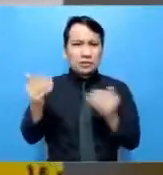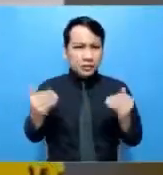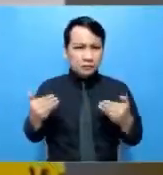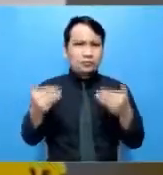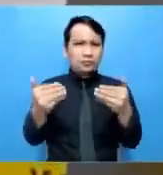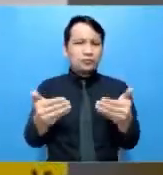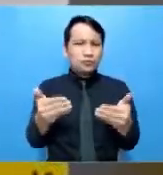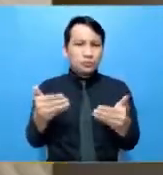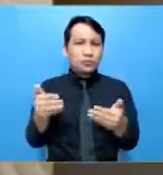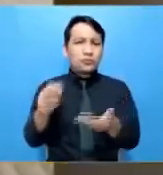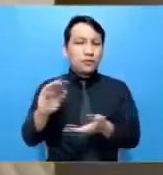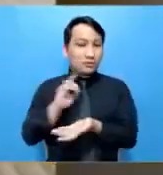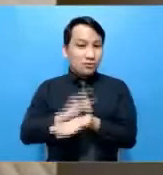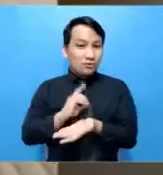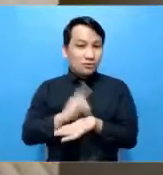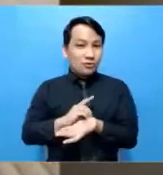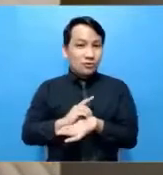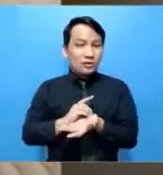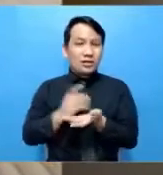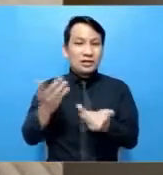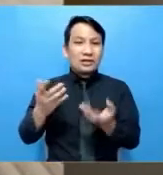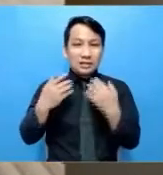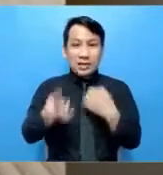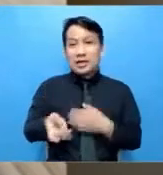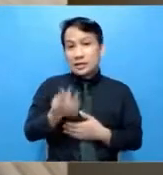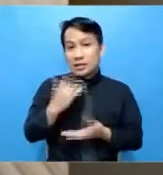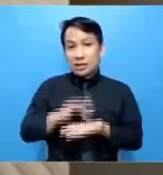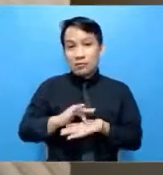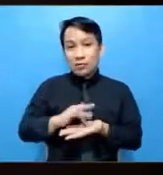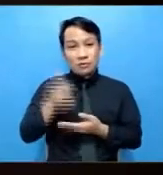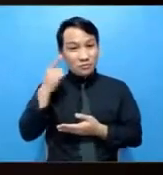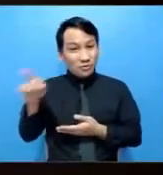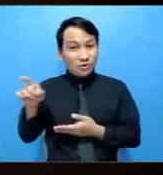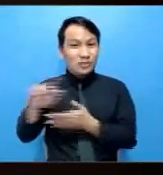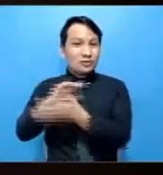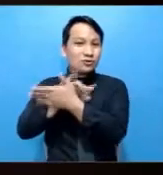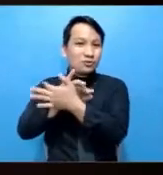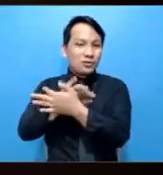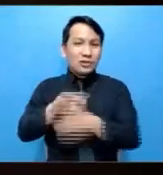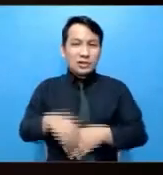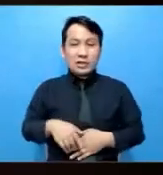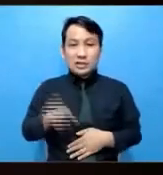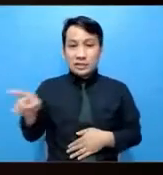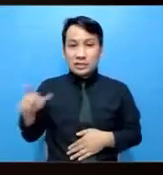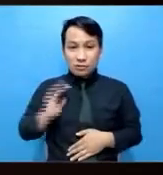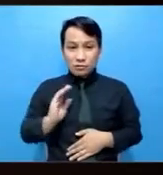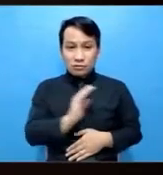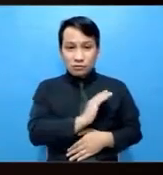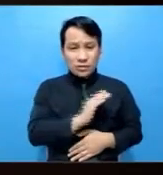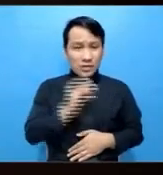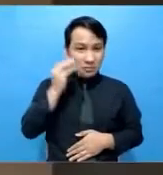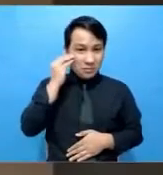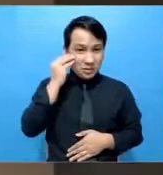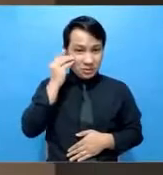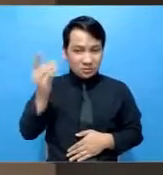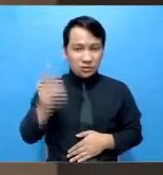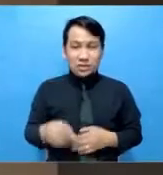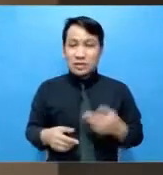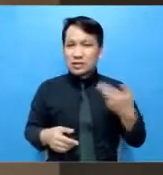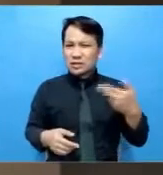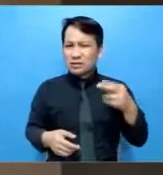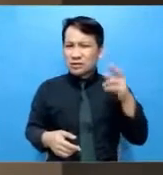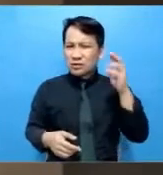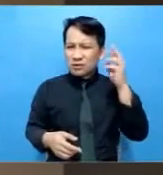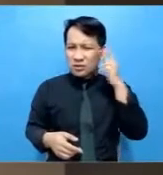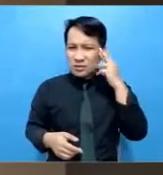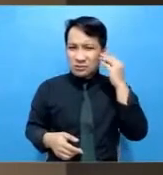contra COVID-19. Sina Anakalusugan Party List Representative Mike Defensor at House Deputy Speaker Rodante Marcoleta